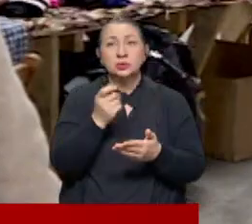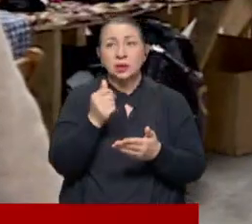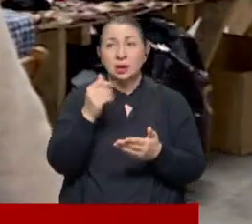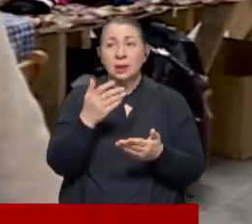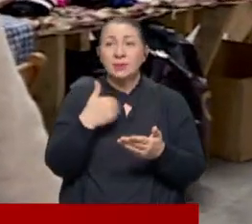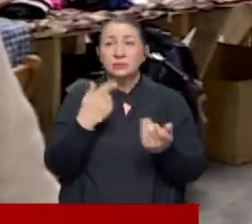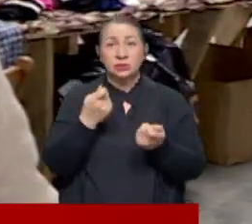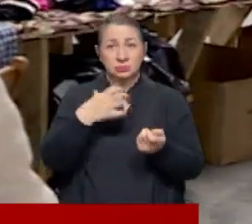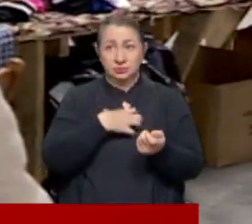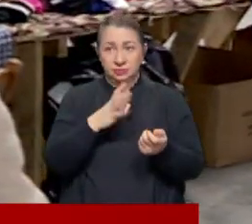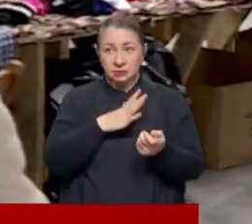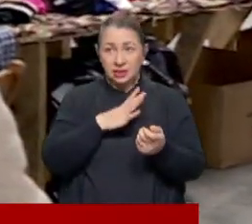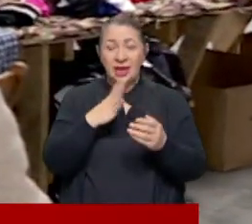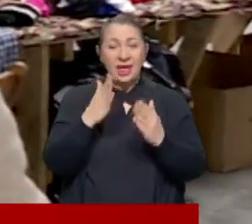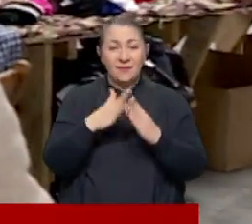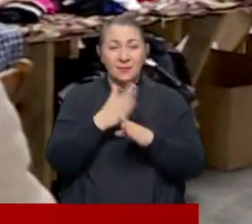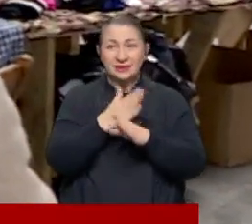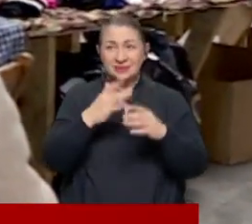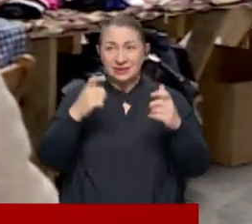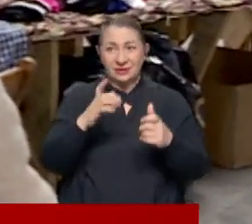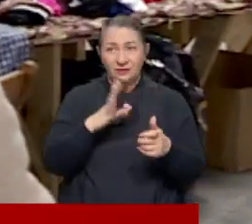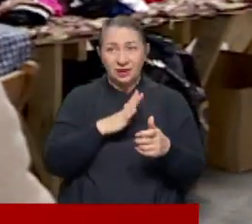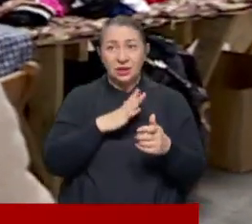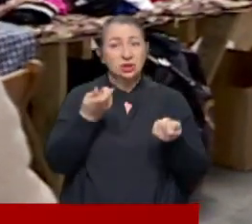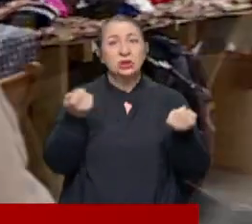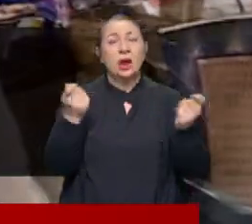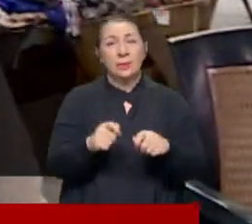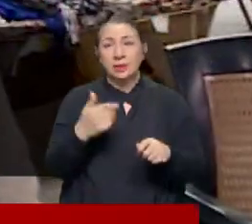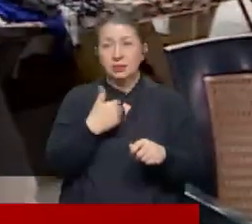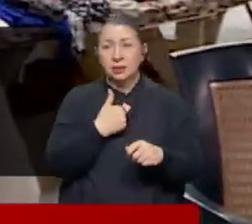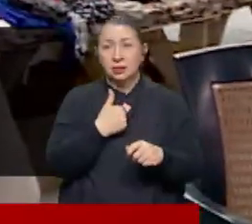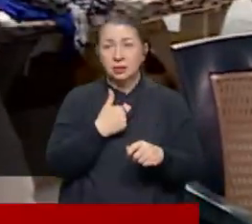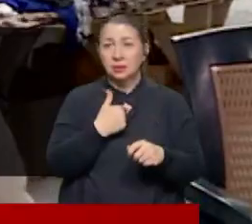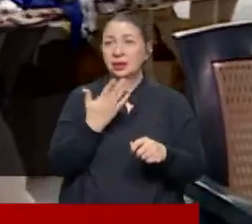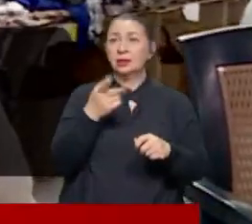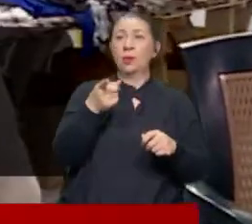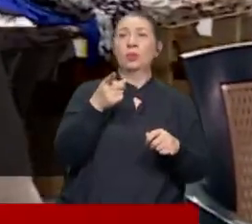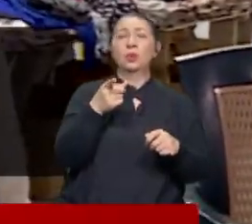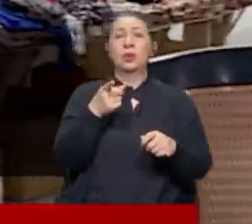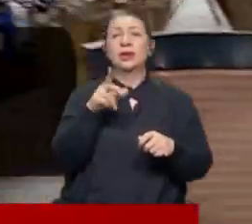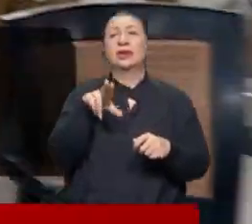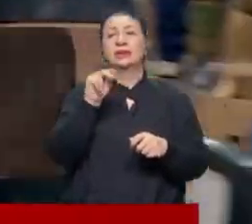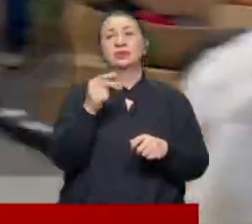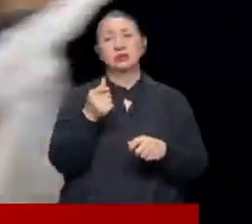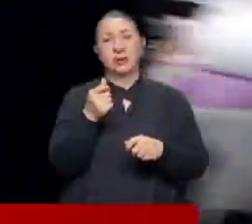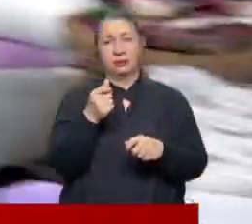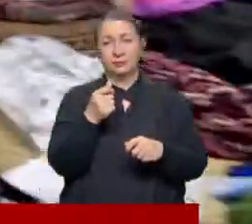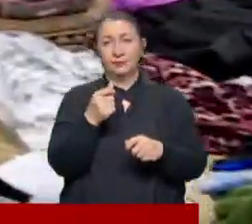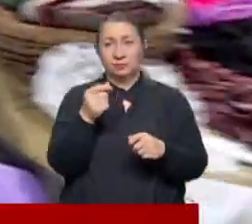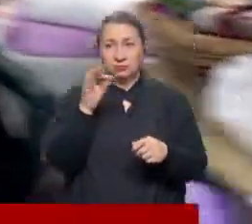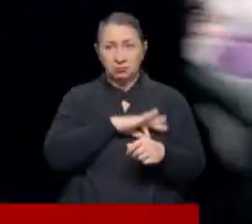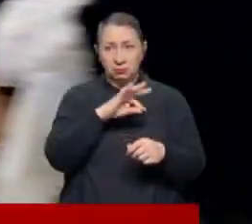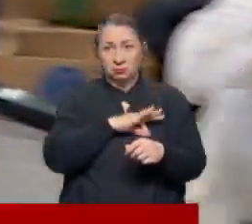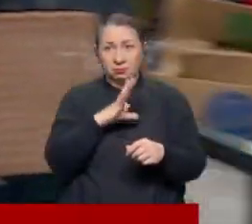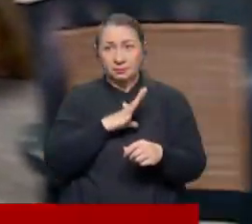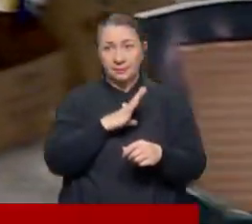Benim iş yerim vardı. Ev ürünleri üzerine yerim vardı. İş yerim kapandı. Ne kadar bunlar ya? 70 lira. Kazanabiliyor